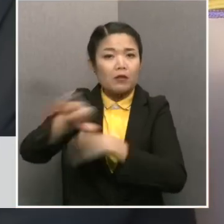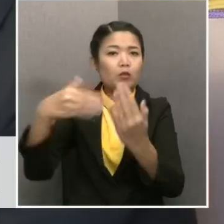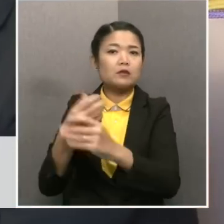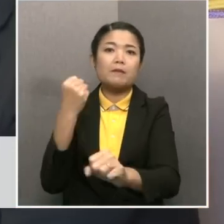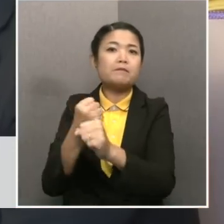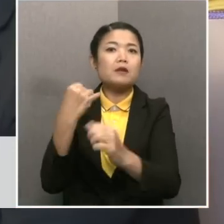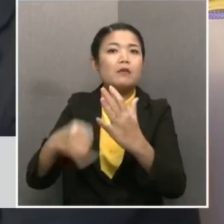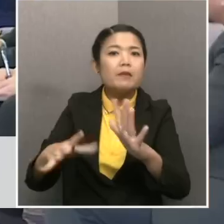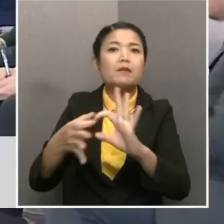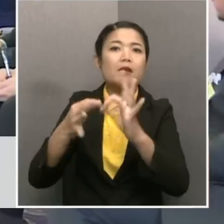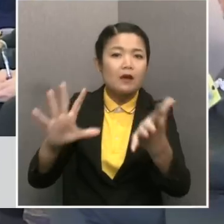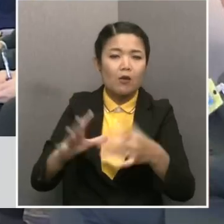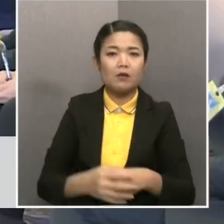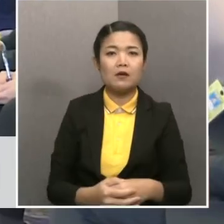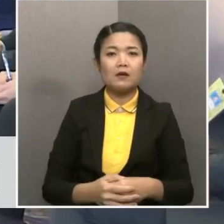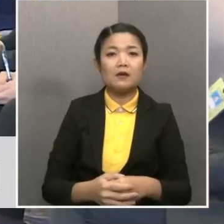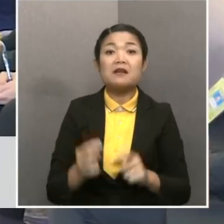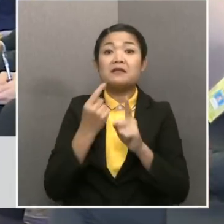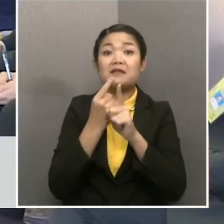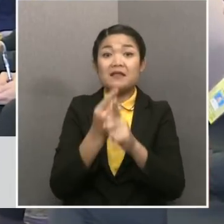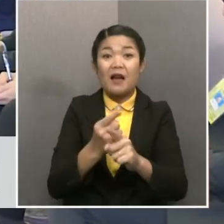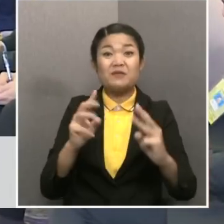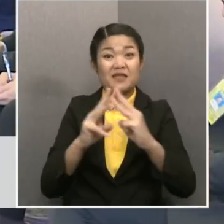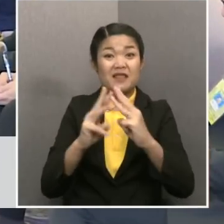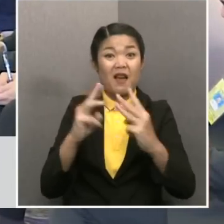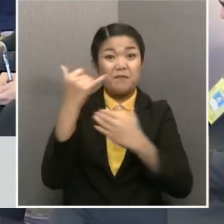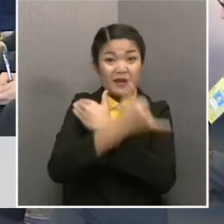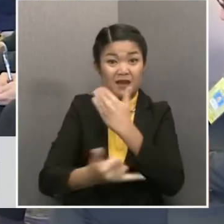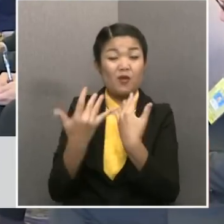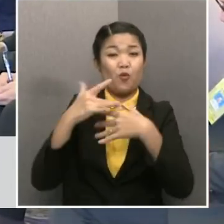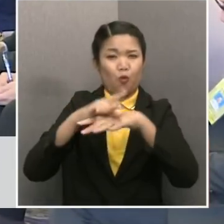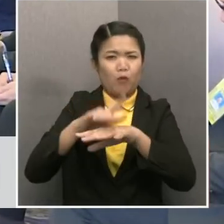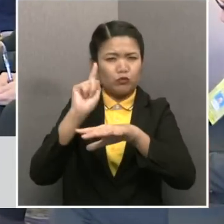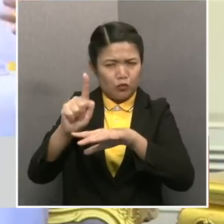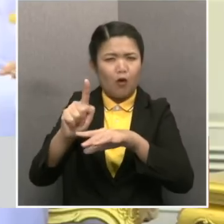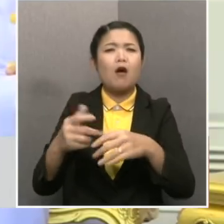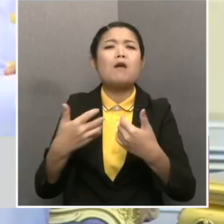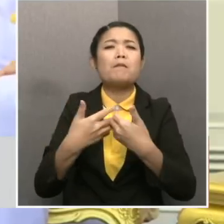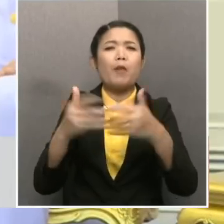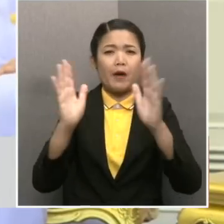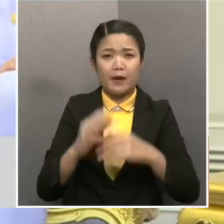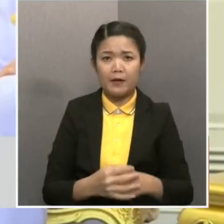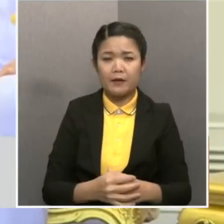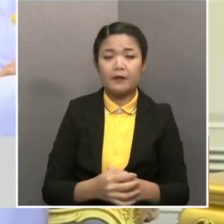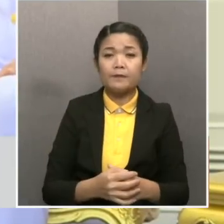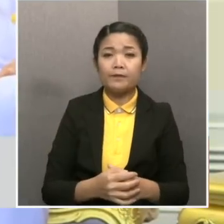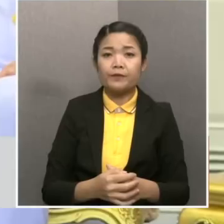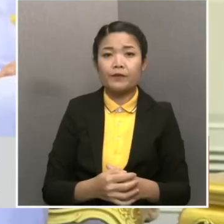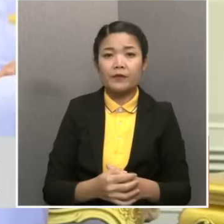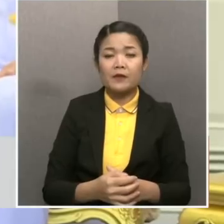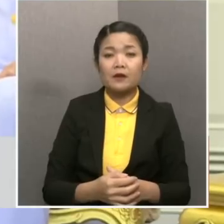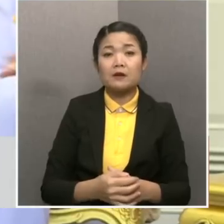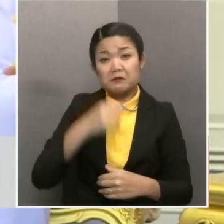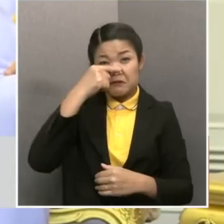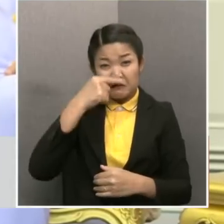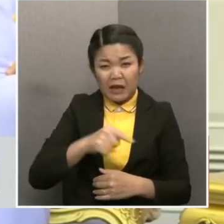างประเทศจะต้องได้รับการปล่อยตัวแล้วก็ย้ำว่าไทยไม่ได้มีส่วนเกี่ยวข้องกับข้อพิพาทแต่ขณะนี้ความสูญเสียของไทย